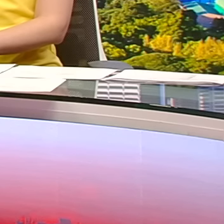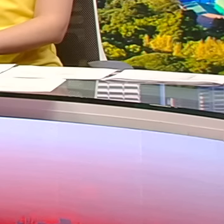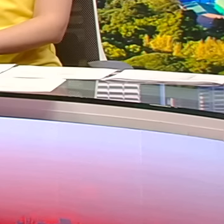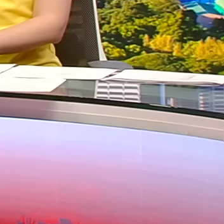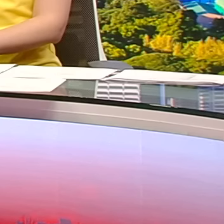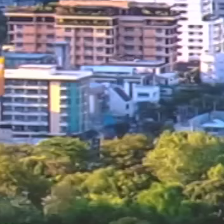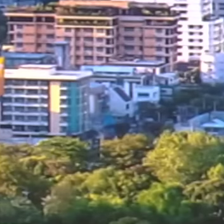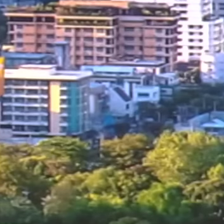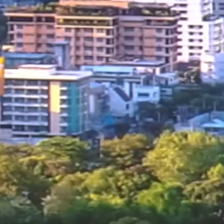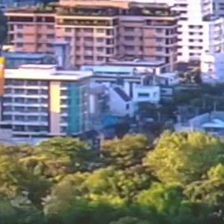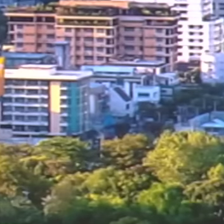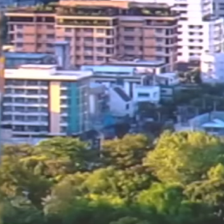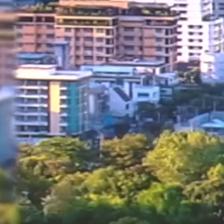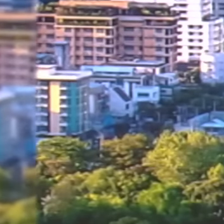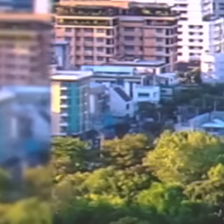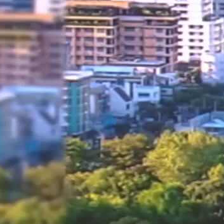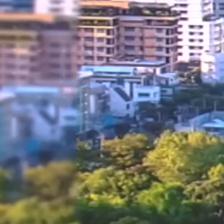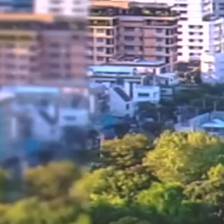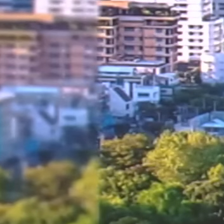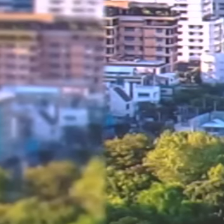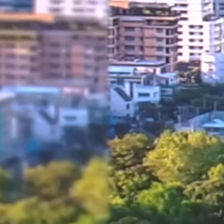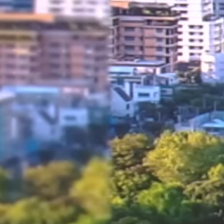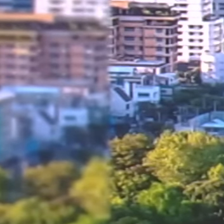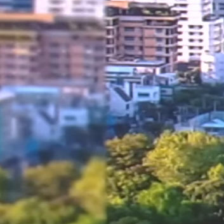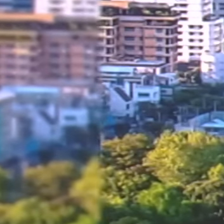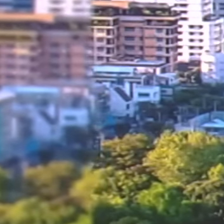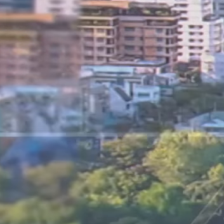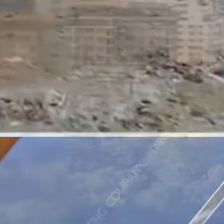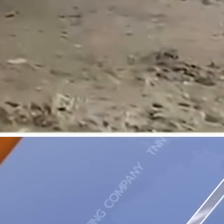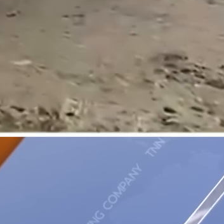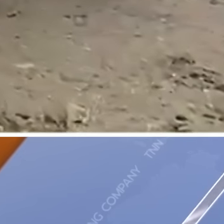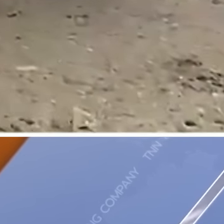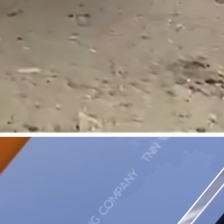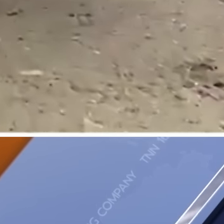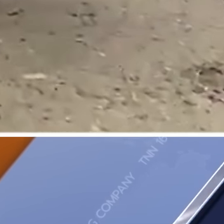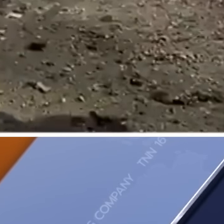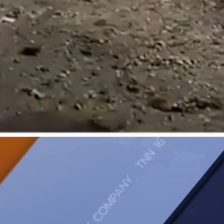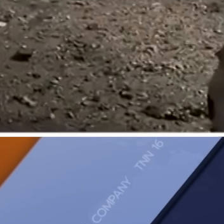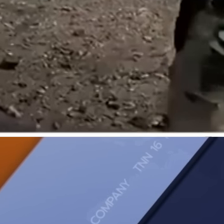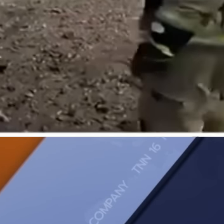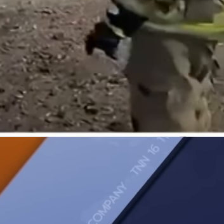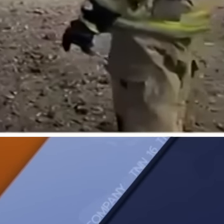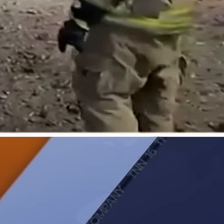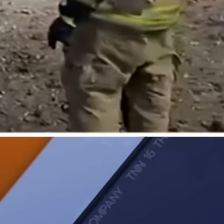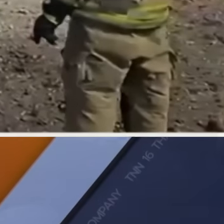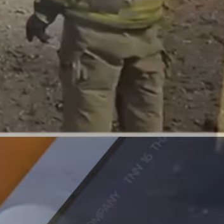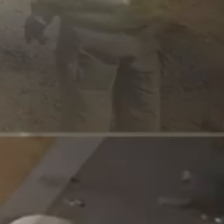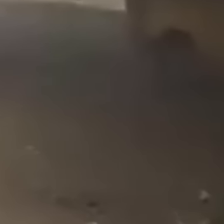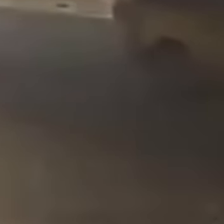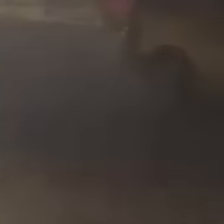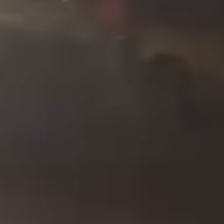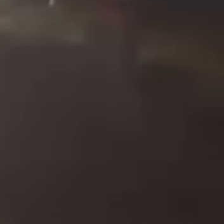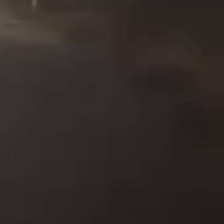ได้มีการส่งโดรนนะครับเข้าไปในดินแดนของรัสเซียถือได้ว่าเป็นการโจมตีครั้งใหญ่ที่สุดนั้นตั้งแต่เกิดความขัดแย้งระหว่างกันขึ้นครับ